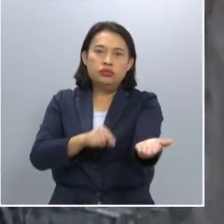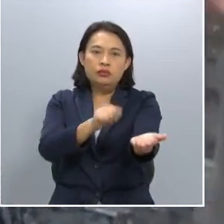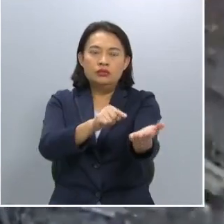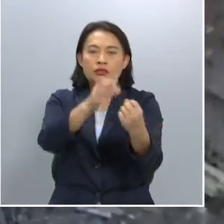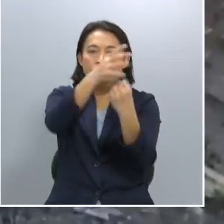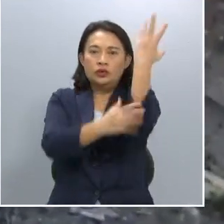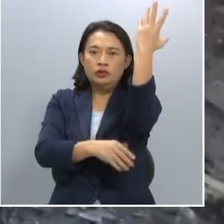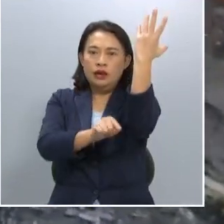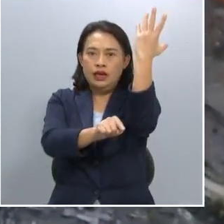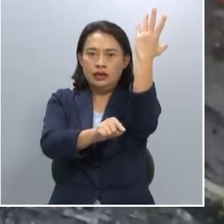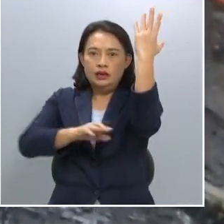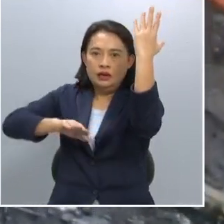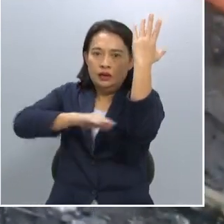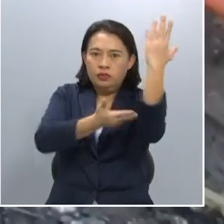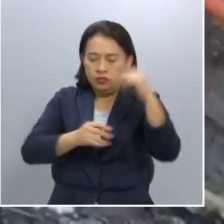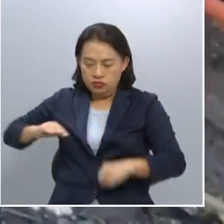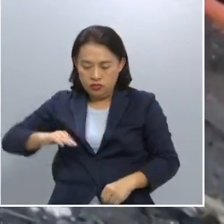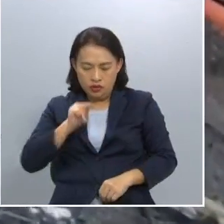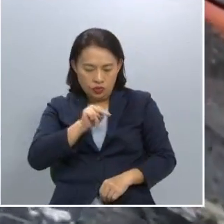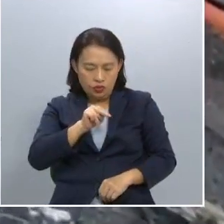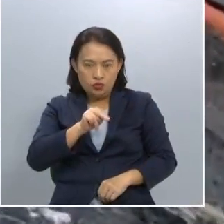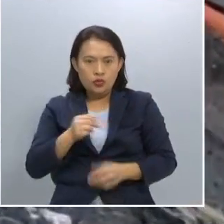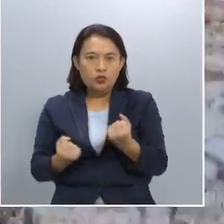ไม้ก็เลยรีบจอดรถแล้วเข้าไปช่วยคนเจ็บออกมาได้